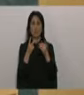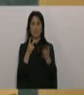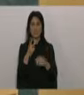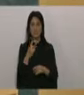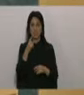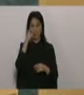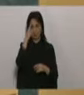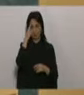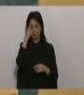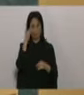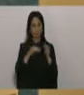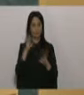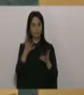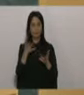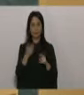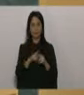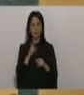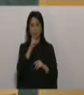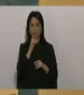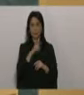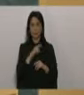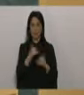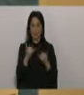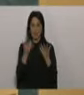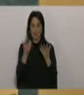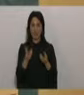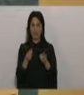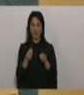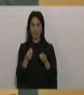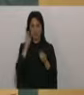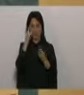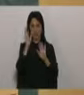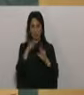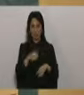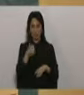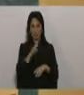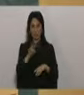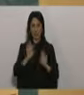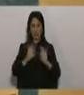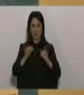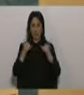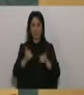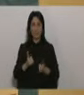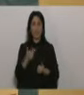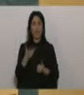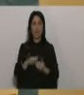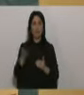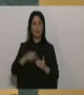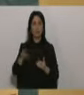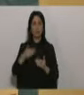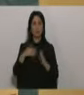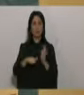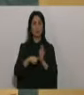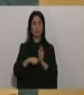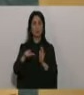თავხედური ტყუილი, ბატონო რომან. იმიტომ რომ დღევანდელს რომ თავი დავანებოთ, რაც პრემიერმა მოყვა, დღეს რამდენ ათეულ და ასეულ